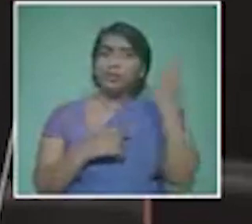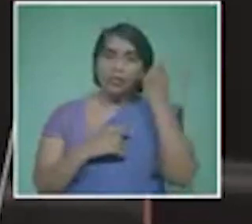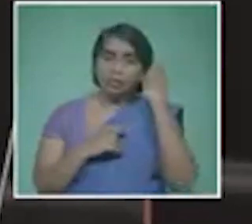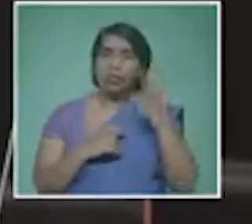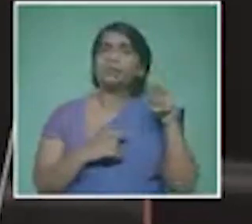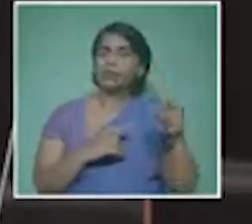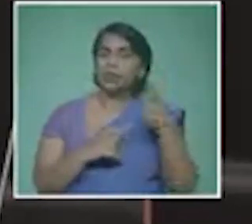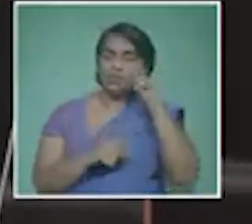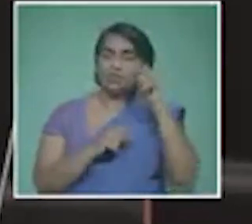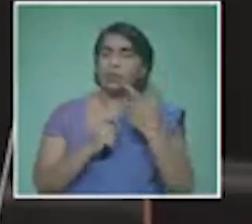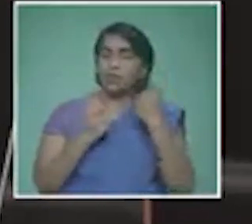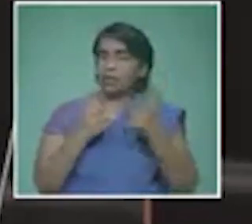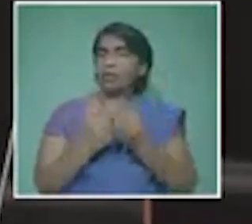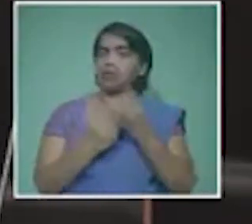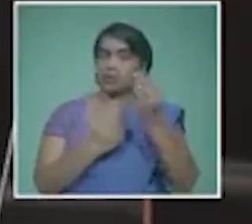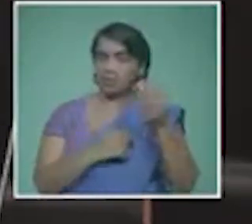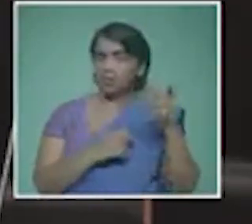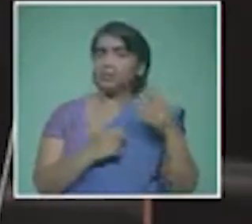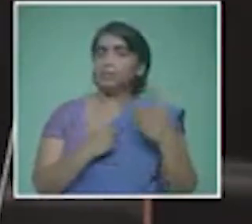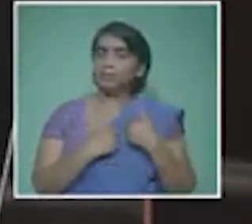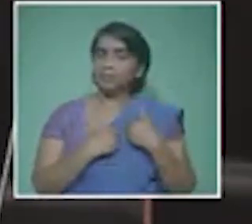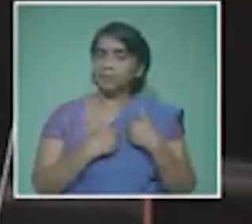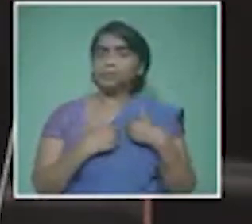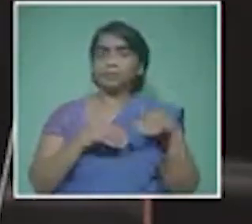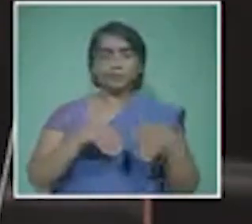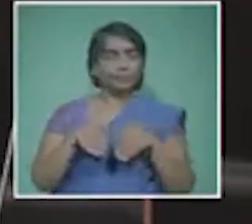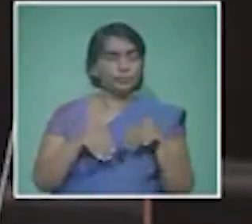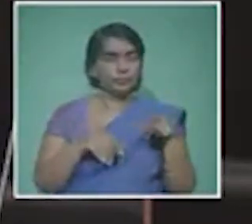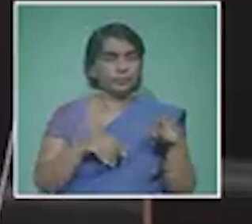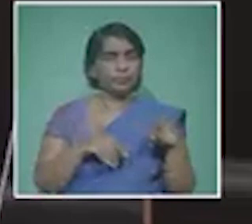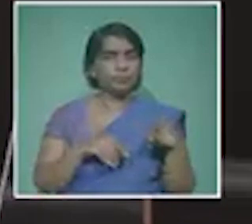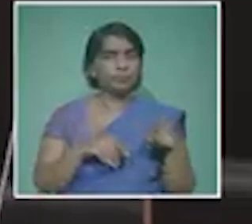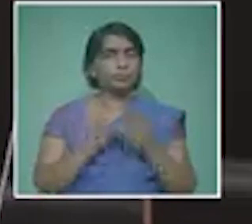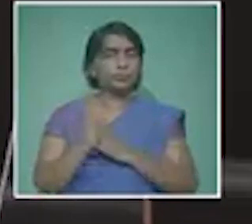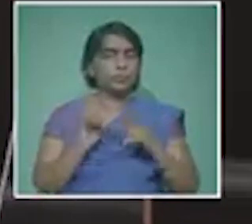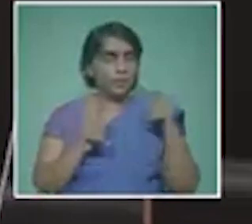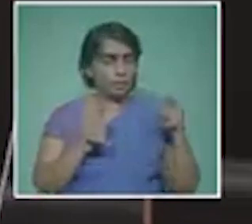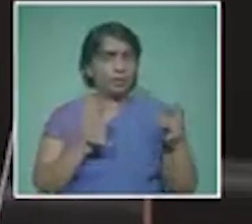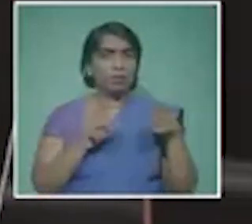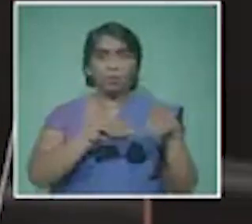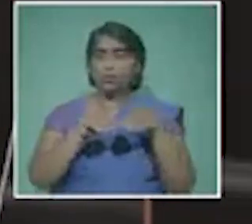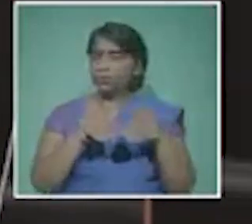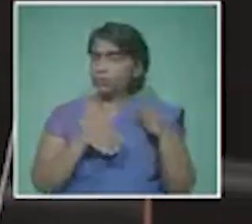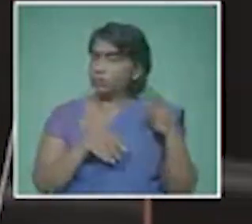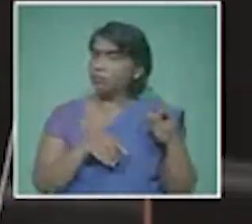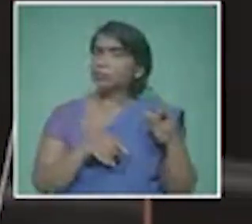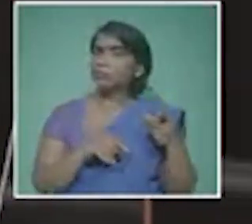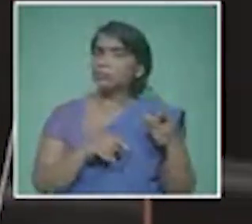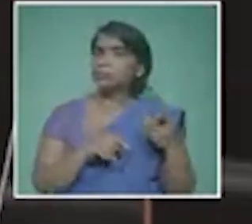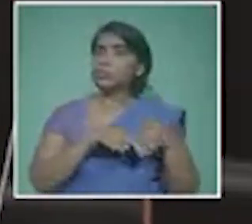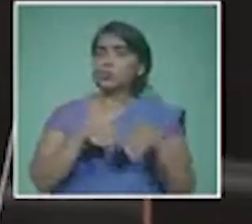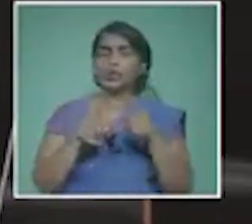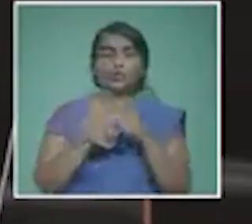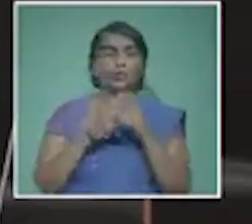எடுக்க வேண்டும். அதனால் எதிர்காலம் சிறப்பாக இருக்கும். கடந்த 2013 முதல் மின் கட்டணம் உயர்த்தப்படவில்லை. அனைவரும் இதனை